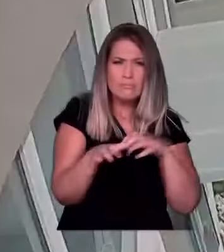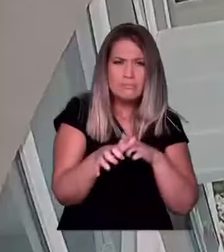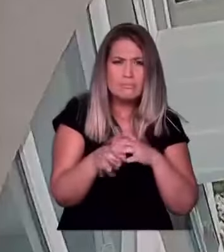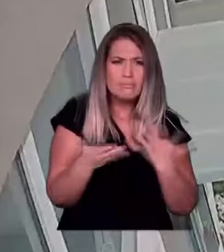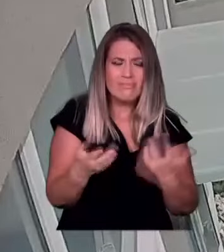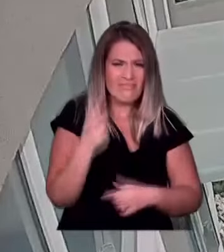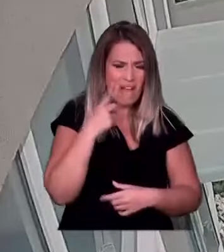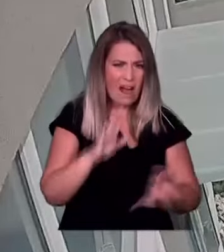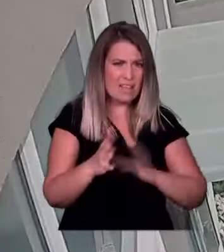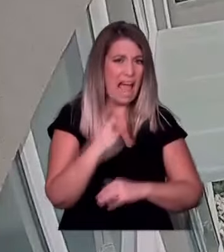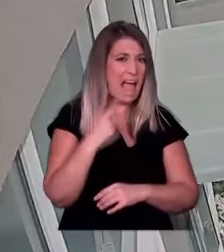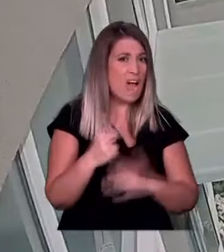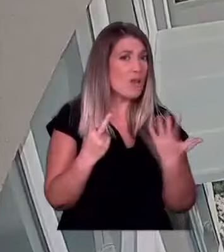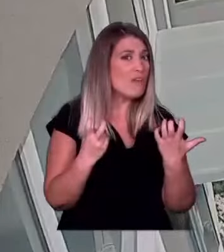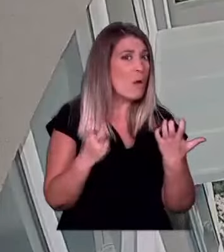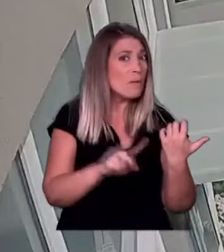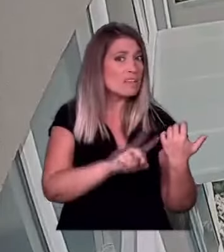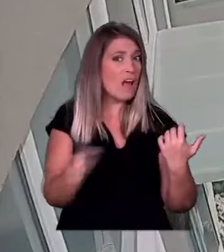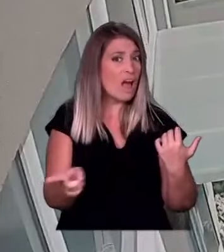των 150 χιλιόμετρων την ώρα.